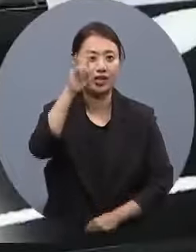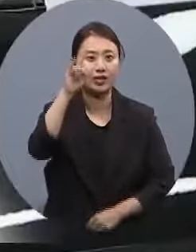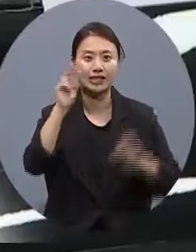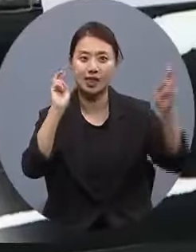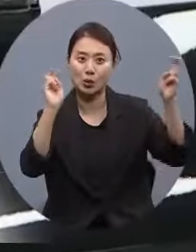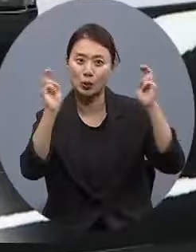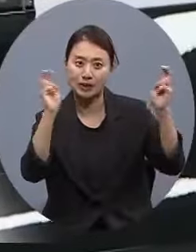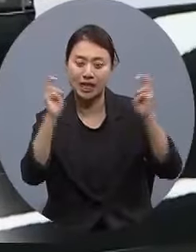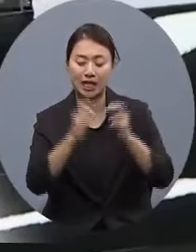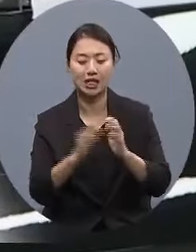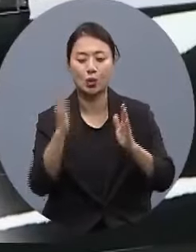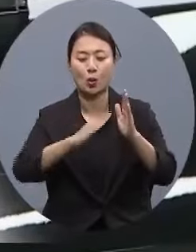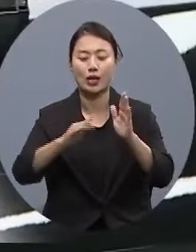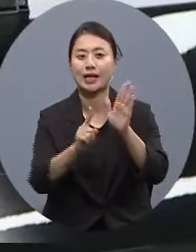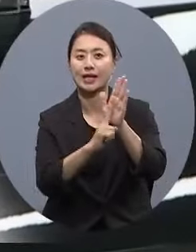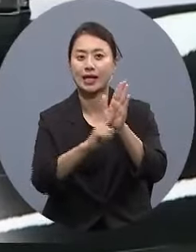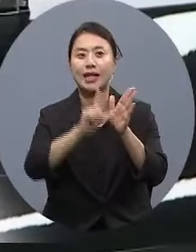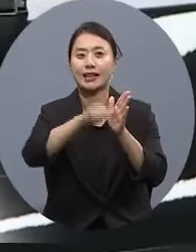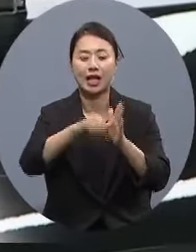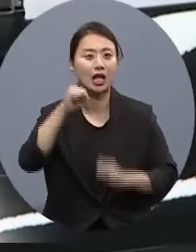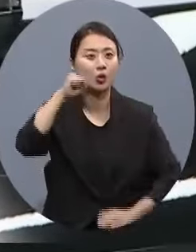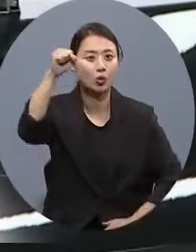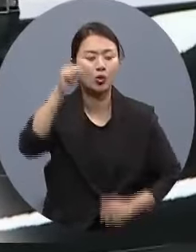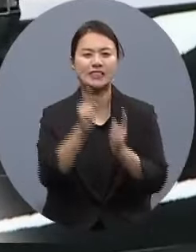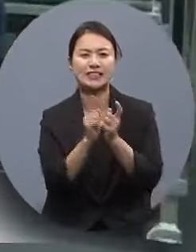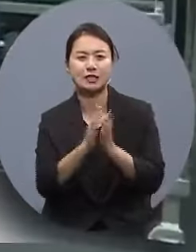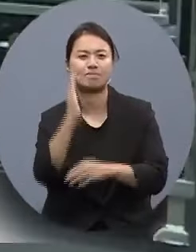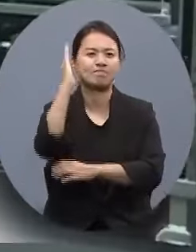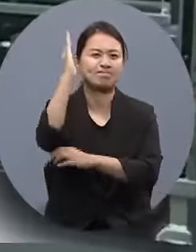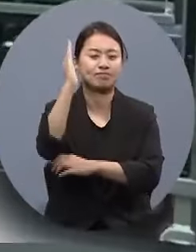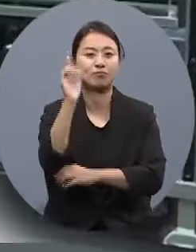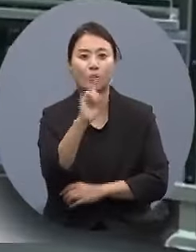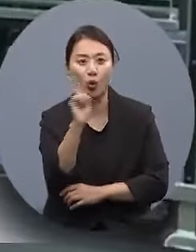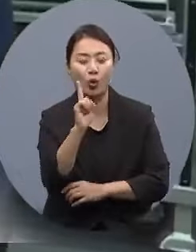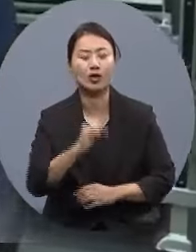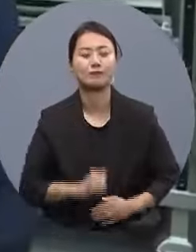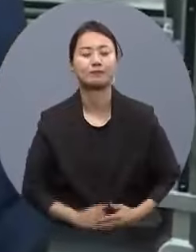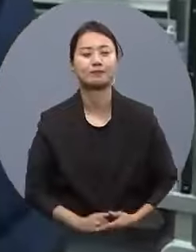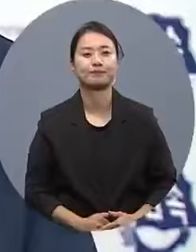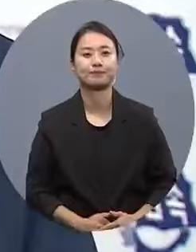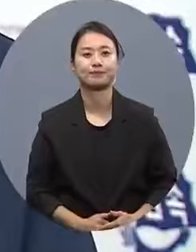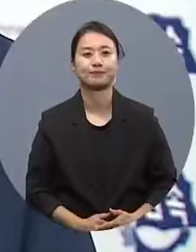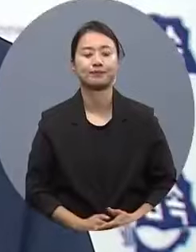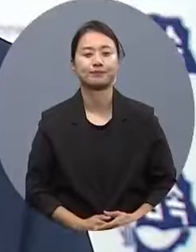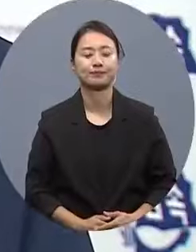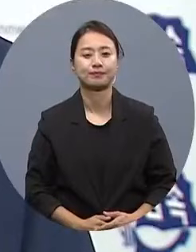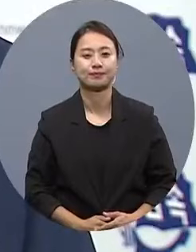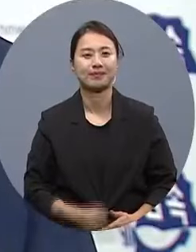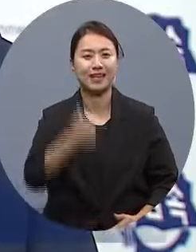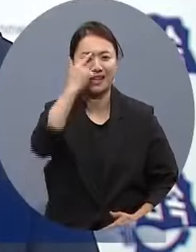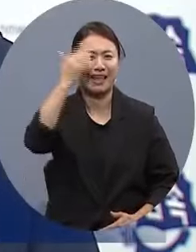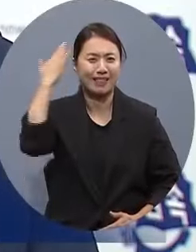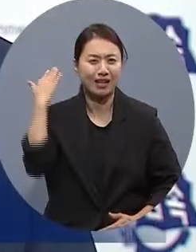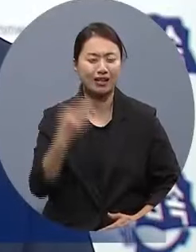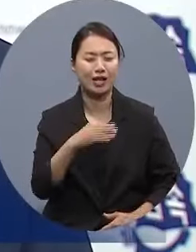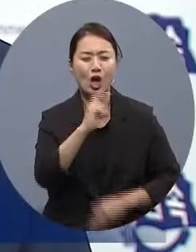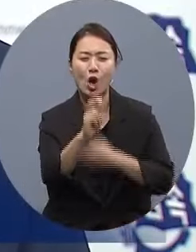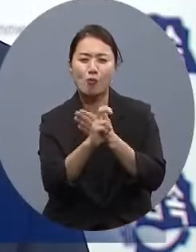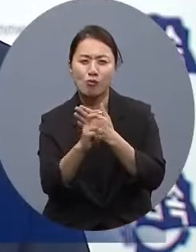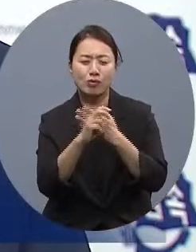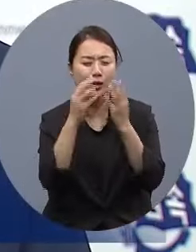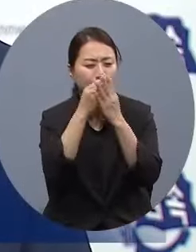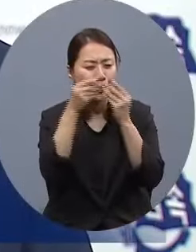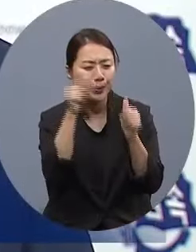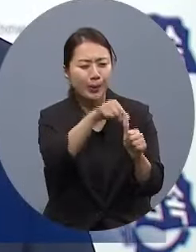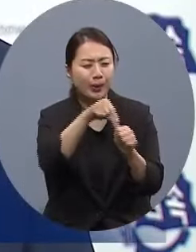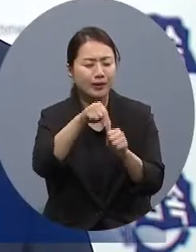대규모 생산직 채용을 앞두고 노조가 직접 나서 비리 없는 채용을 약속하기도 했습니다 과거 채용 비리에 악행과